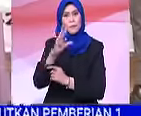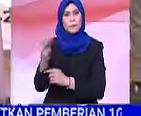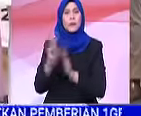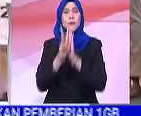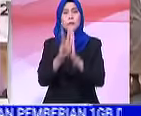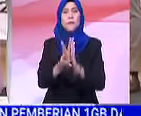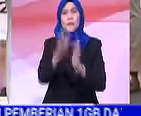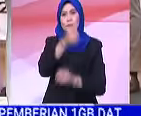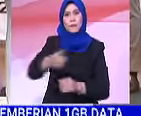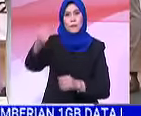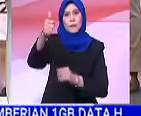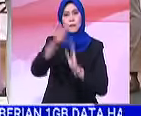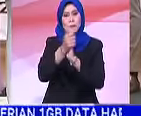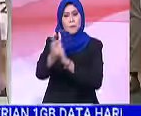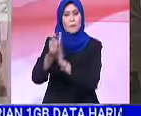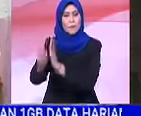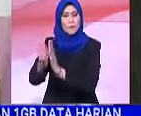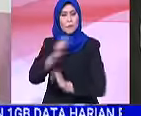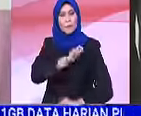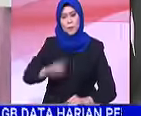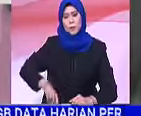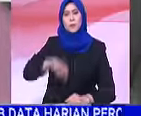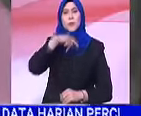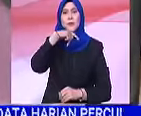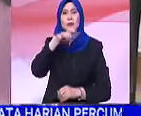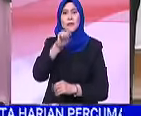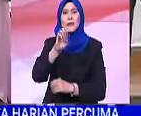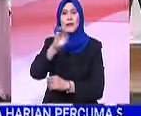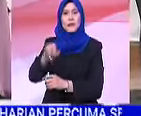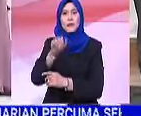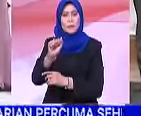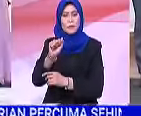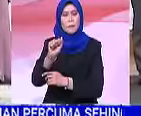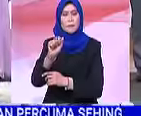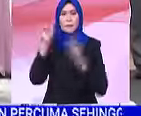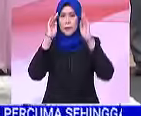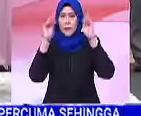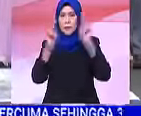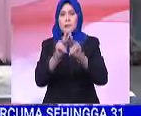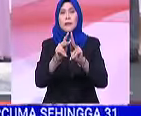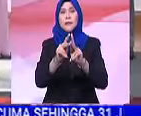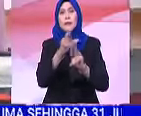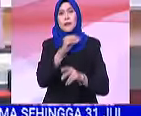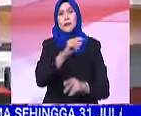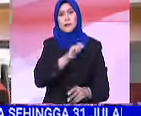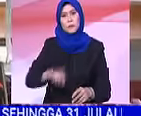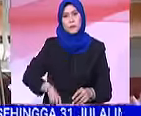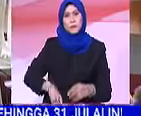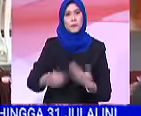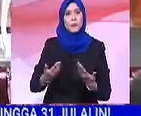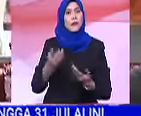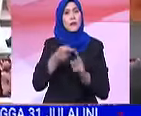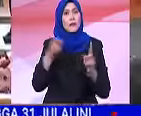Pengerusi Jemaah Tertinggi Bakat ATM Tengku Puteri Sri Teja Pahang, Tengku Mohaini Sultan Ahmad Shah dan M-Gate